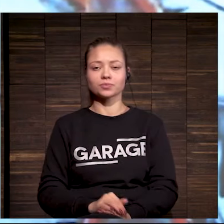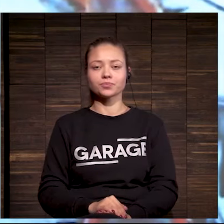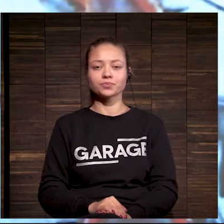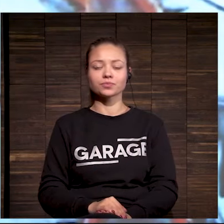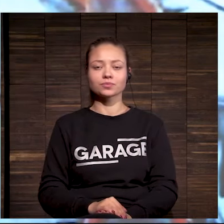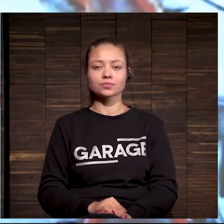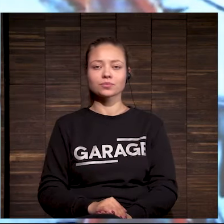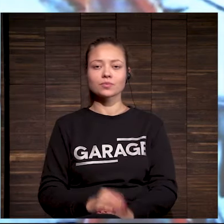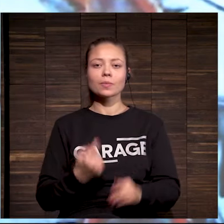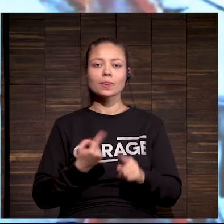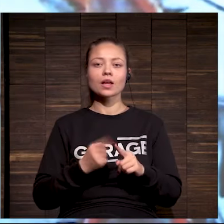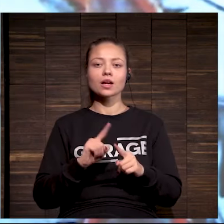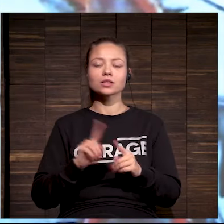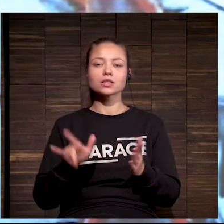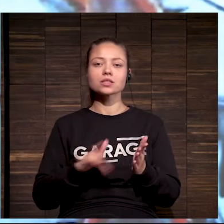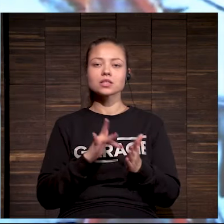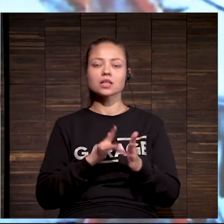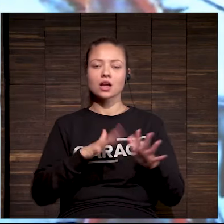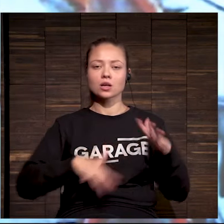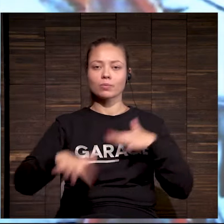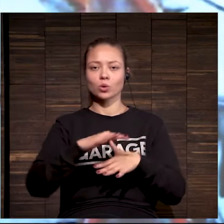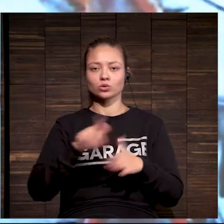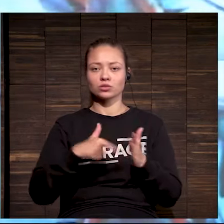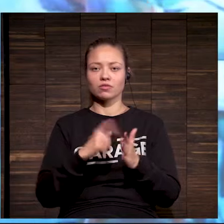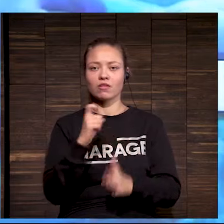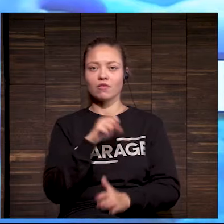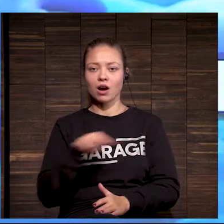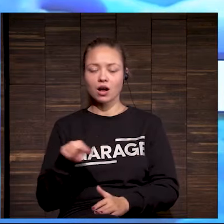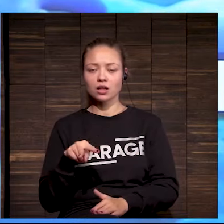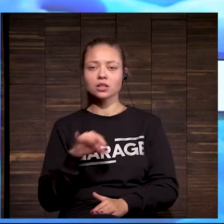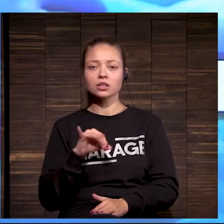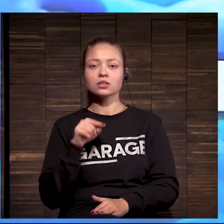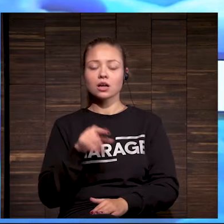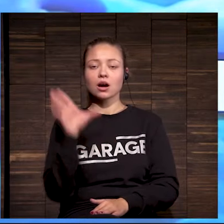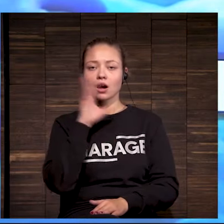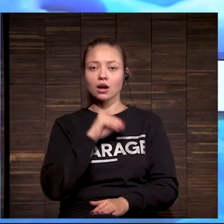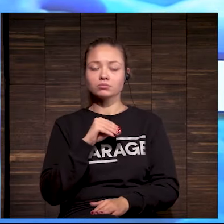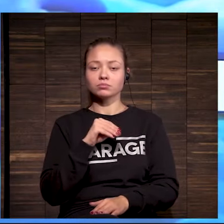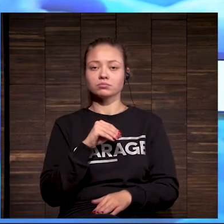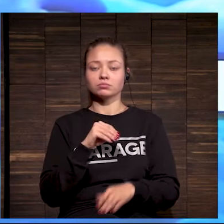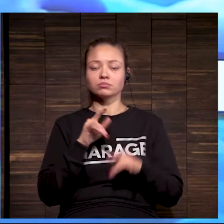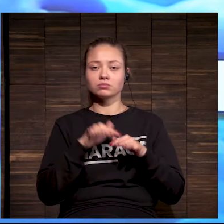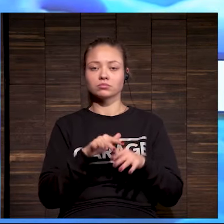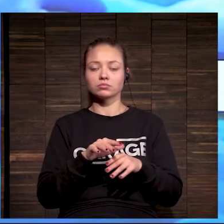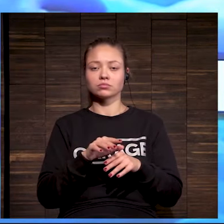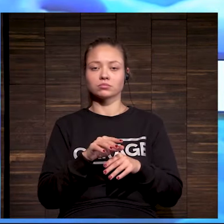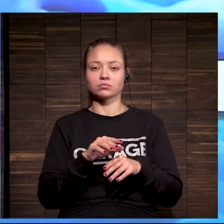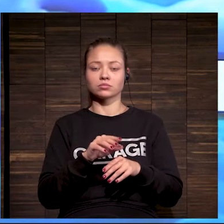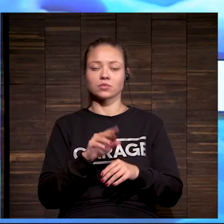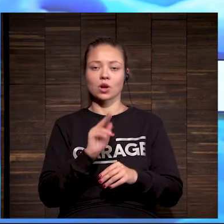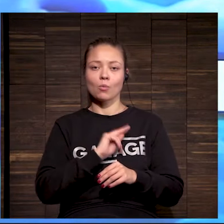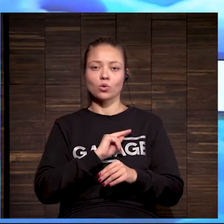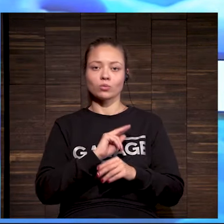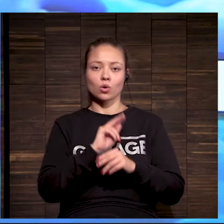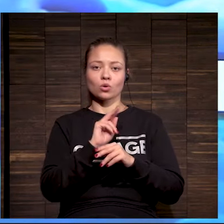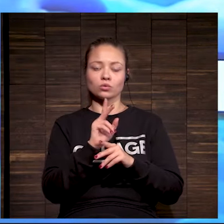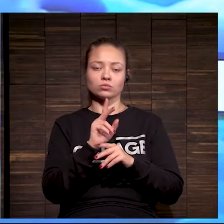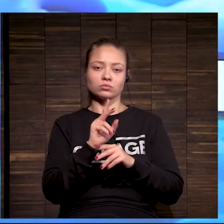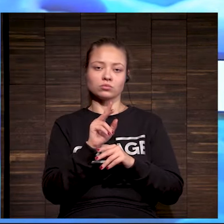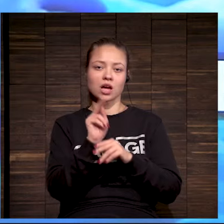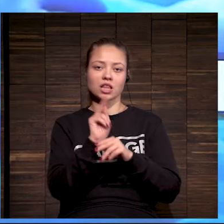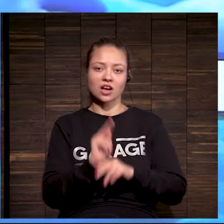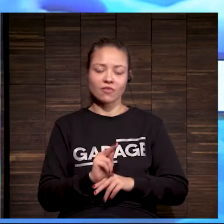это центральная площадь в халли и удалось провести работы по реновации которые должны были занять три